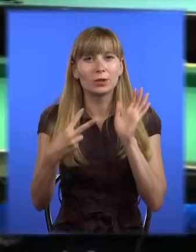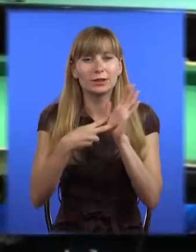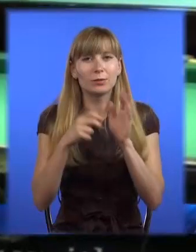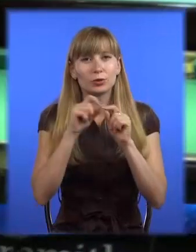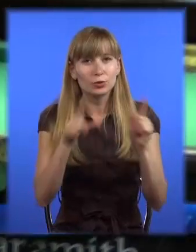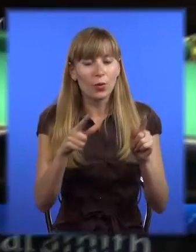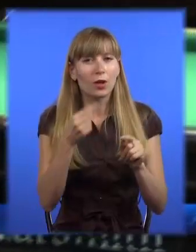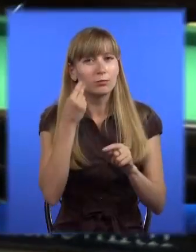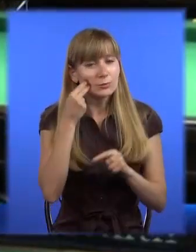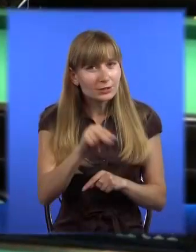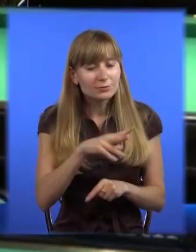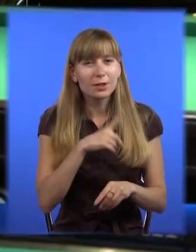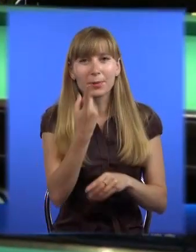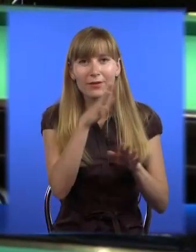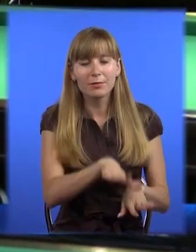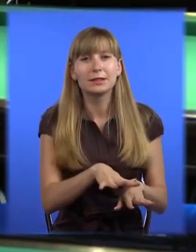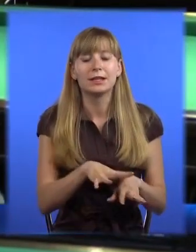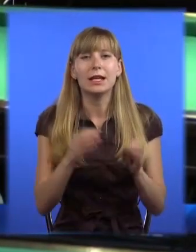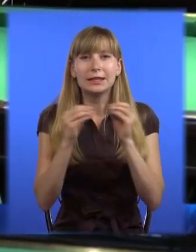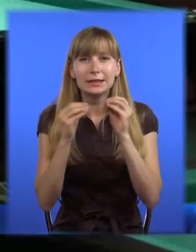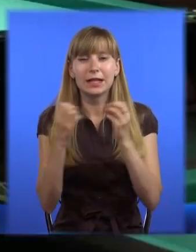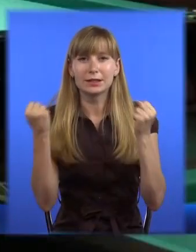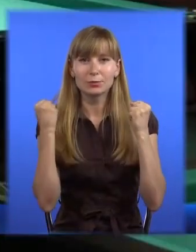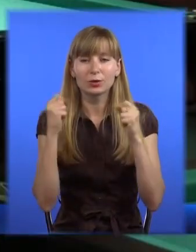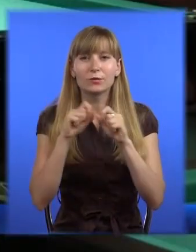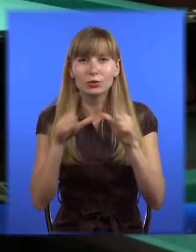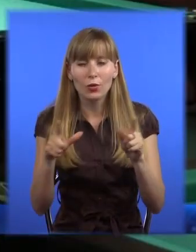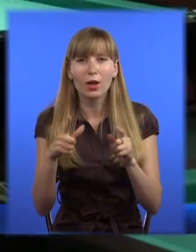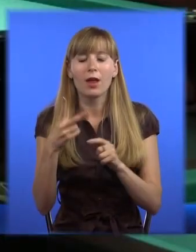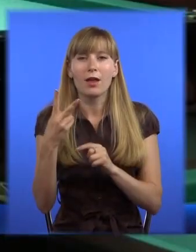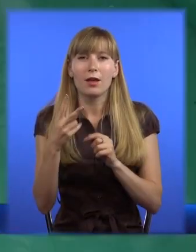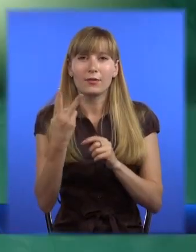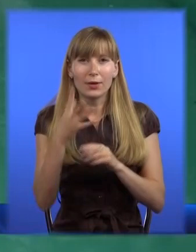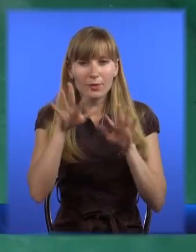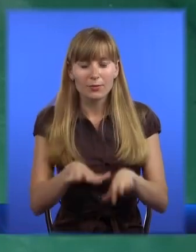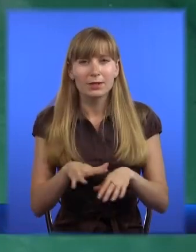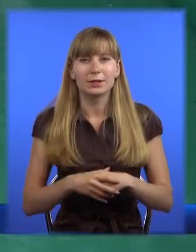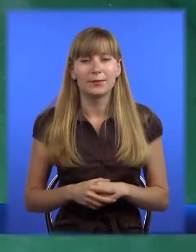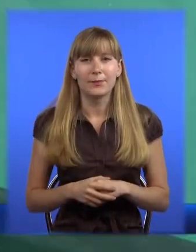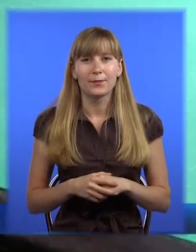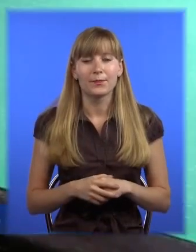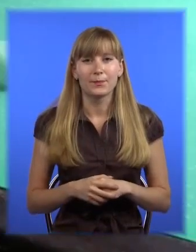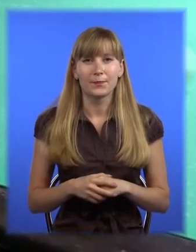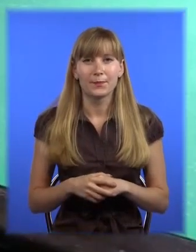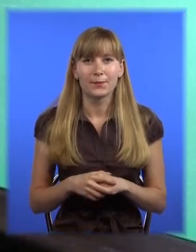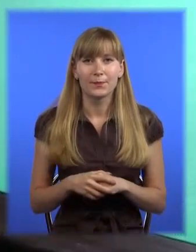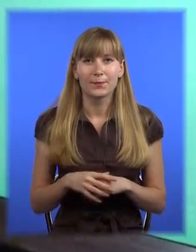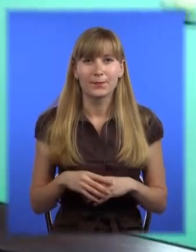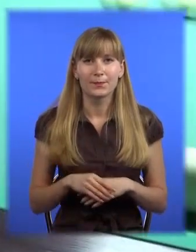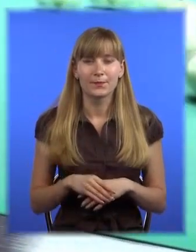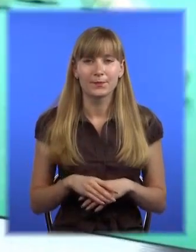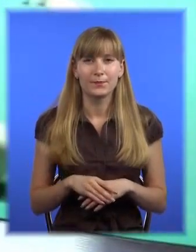107-ма. Переможний п'єдестал з нею розділили 10-та спортивна школа та 91-ша гімназія. Галина Ганзенко, Віталій Кваша, Перший